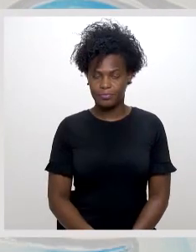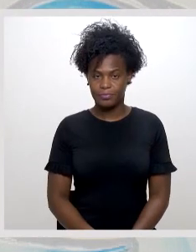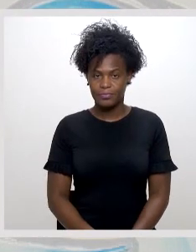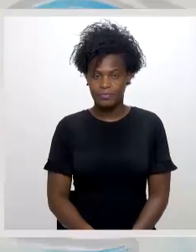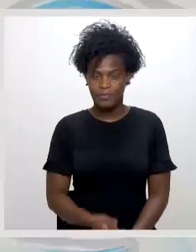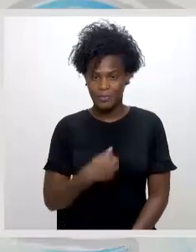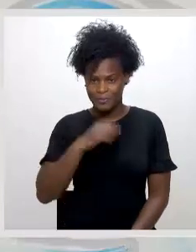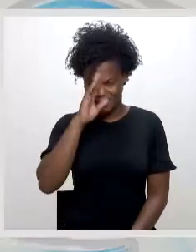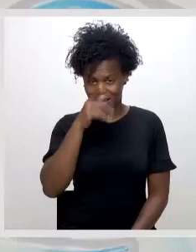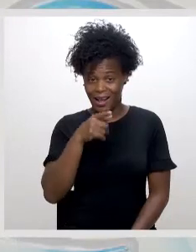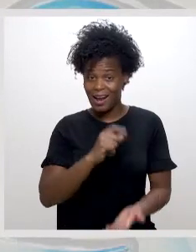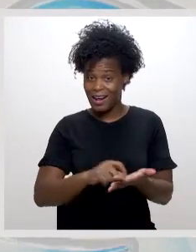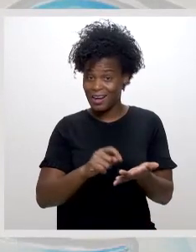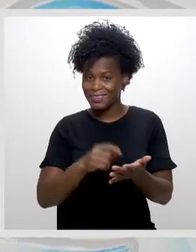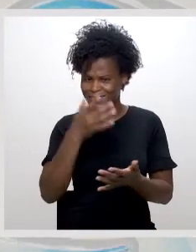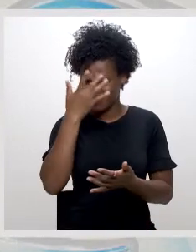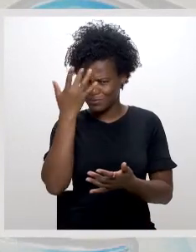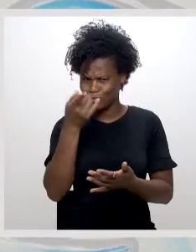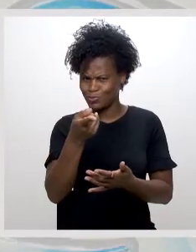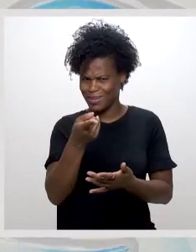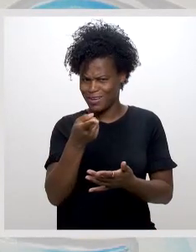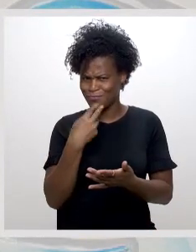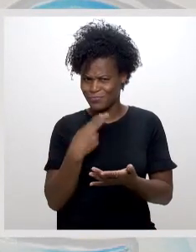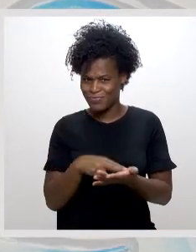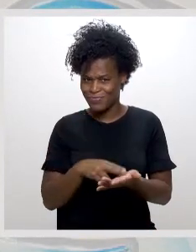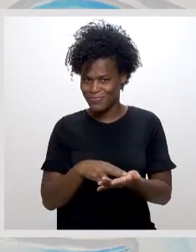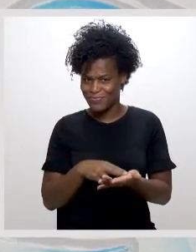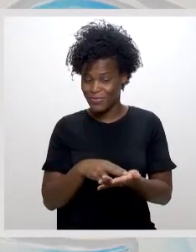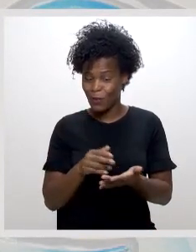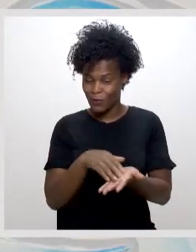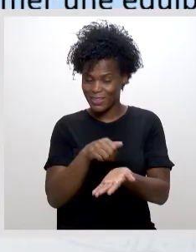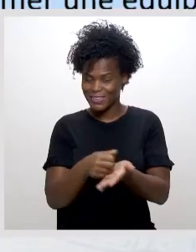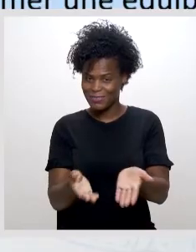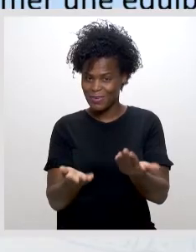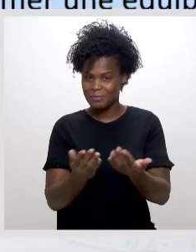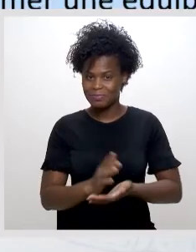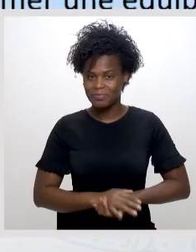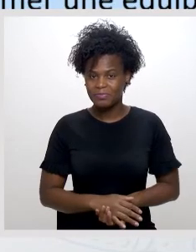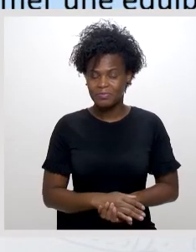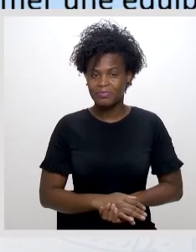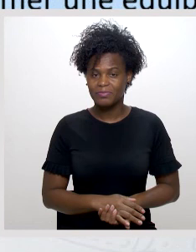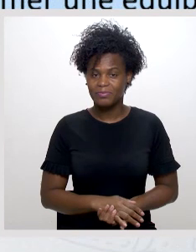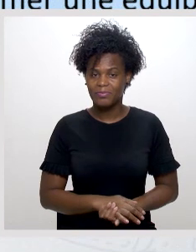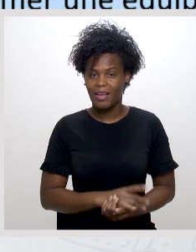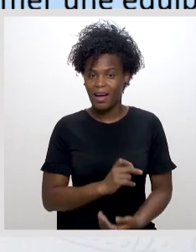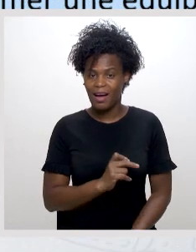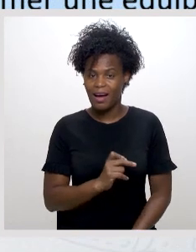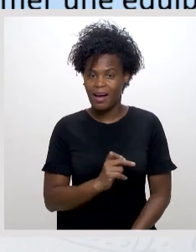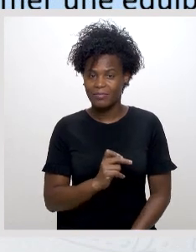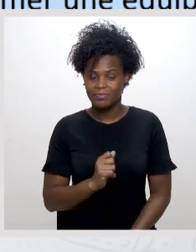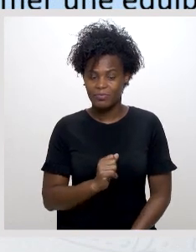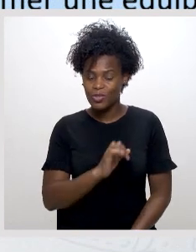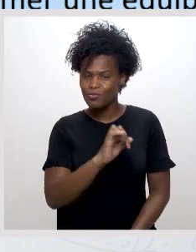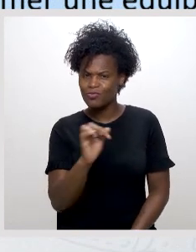sais que cette activité a été très simple pour toi, certainement. On corrige? On y va. A. Vous venez